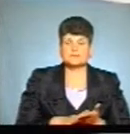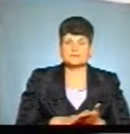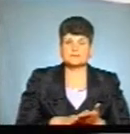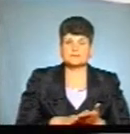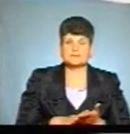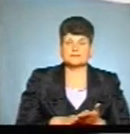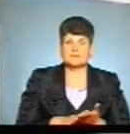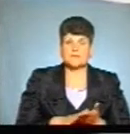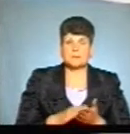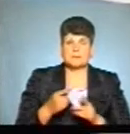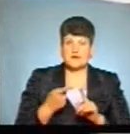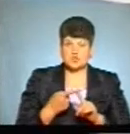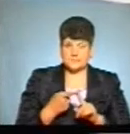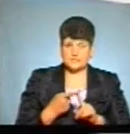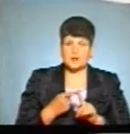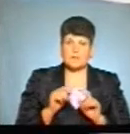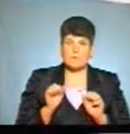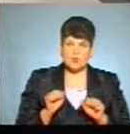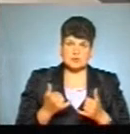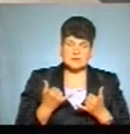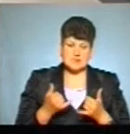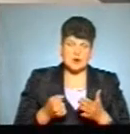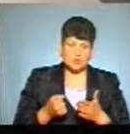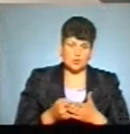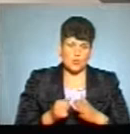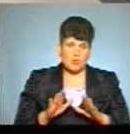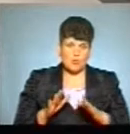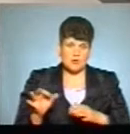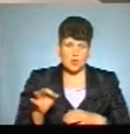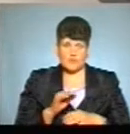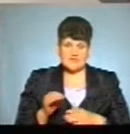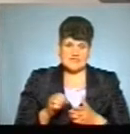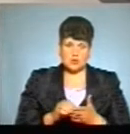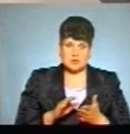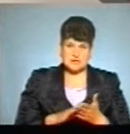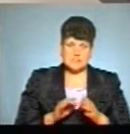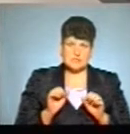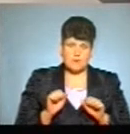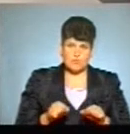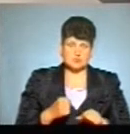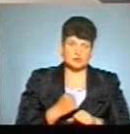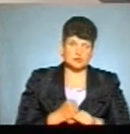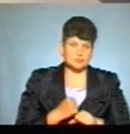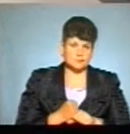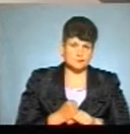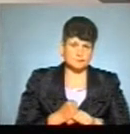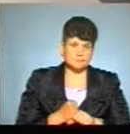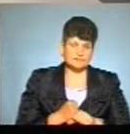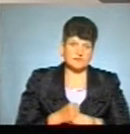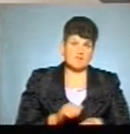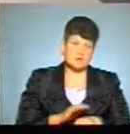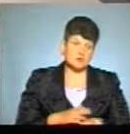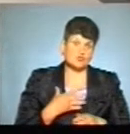наступний момент. Це перше, що можна все ж таки зараз до моменту офіційної реєстрації можна здійснювати фактично